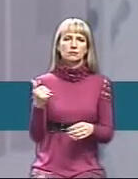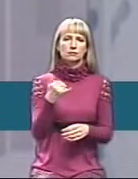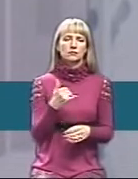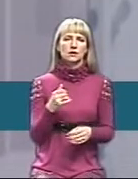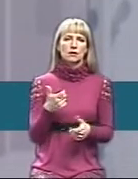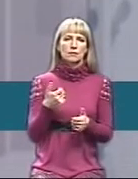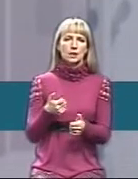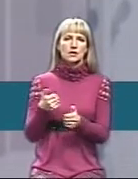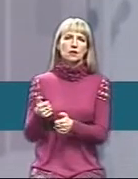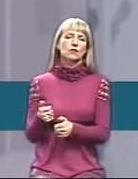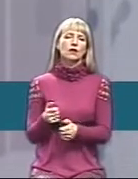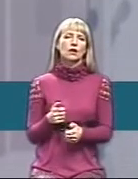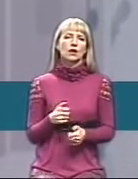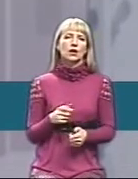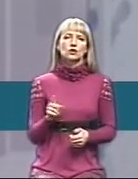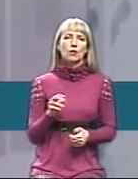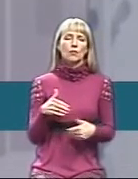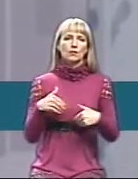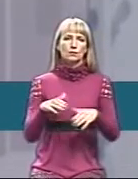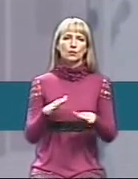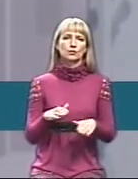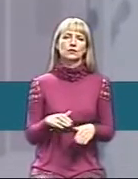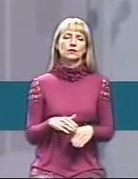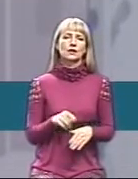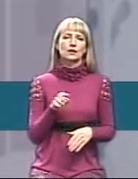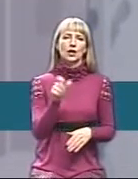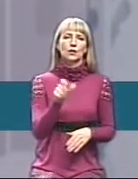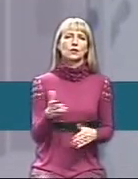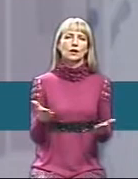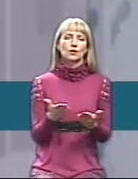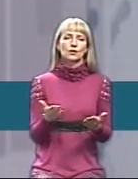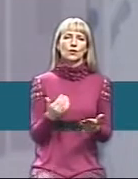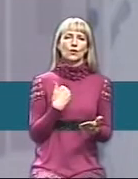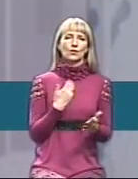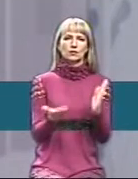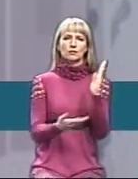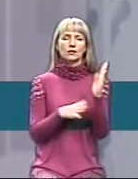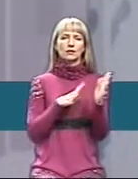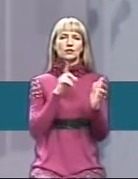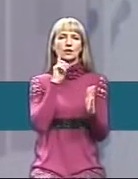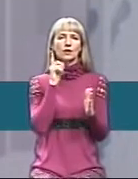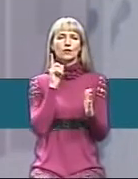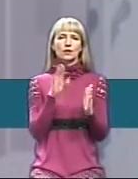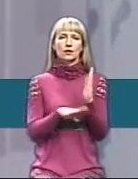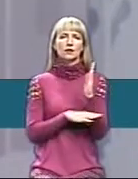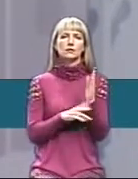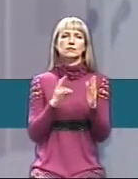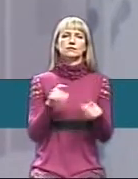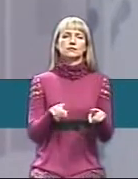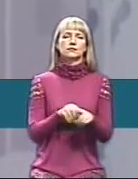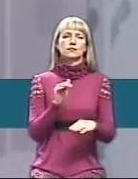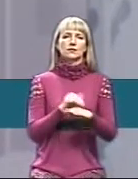специальным, как бы отпугнуть тех людей, которые позарились на наших красавиц. Но все-таки все равно